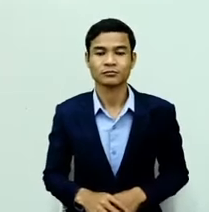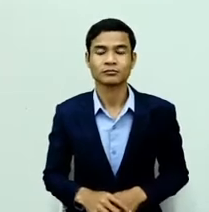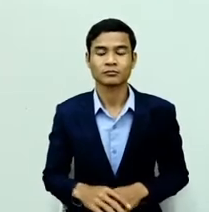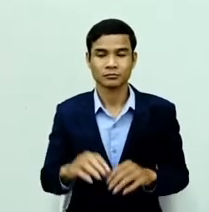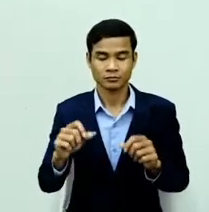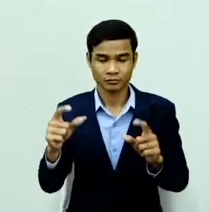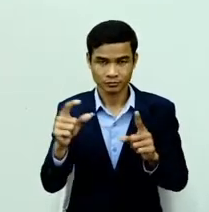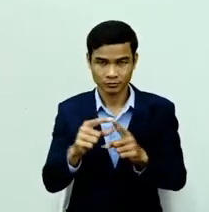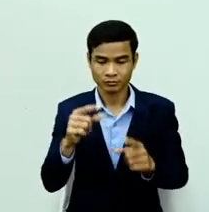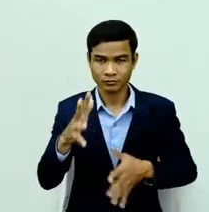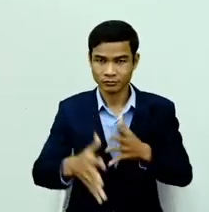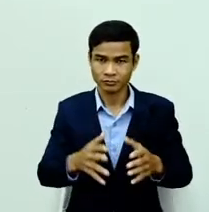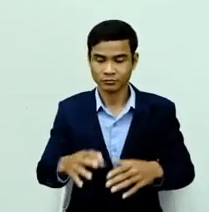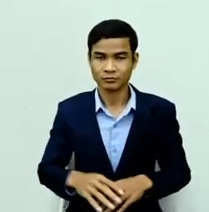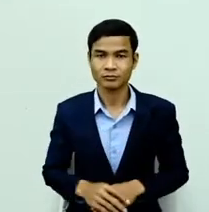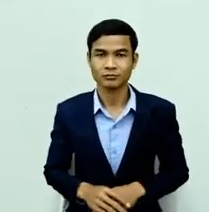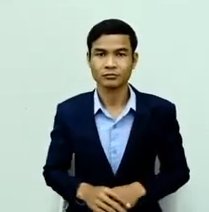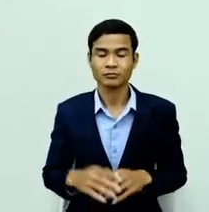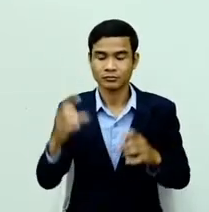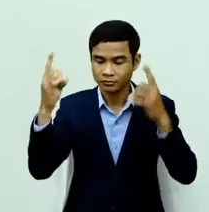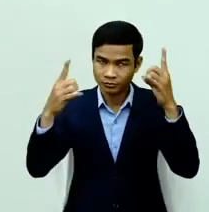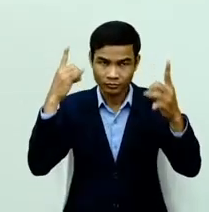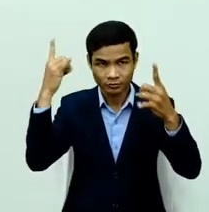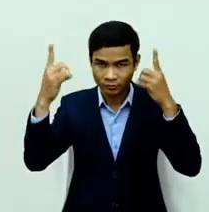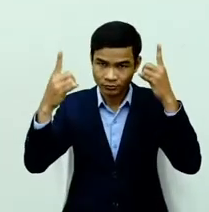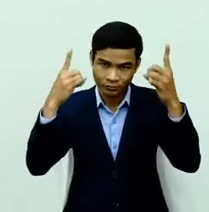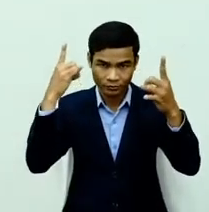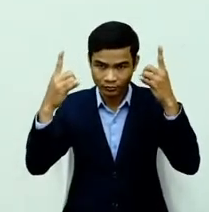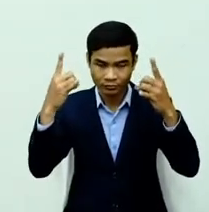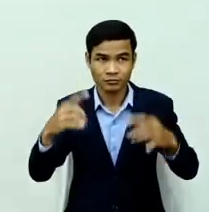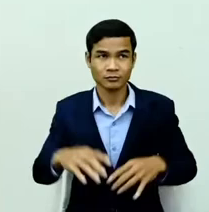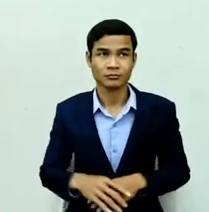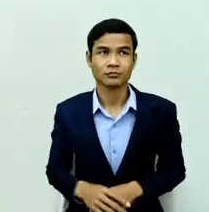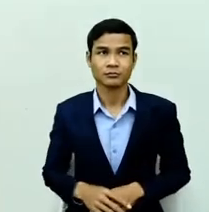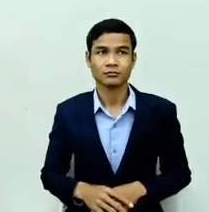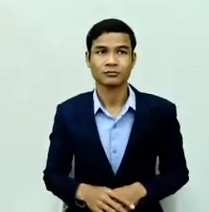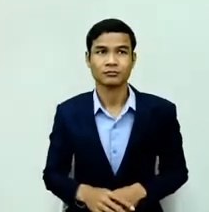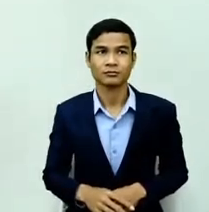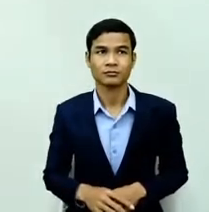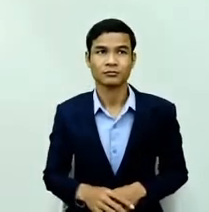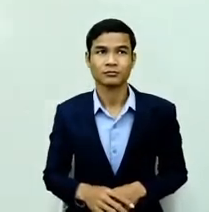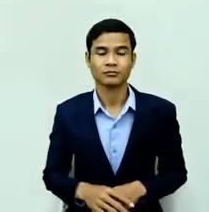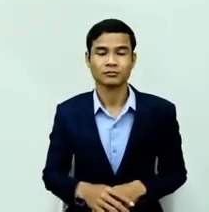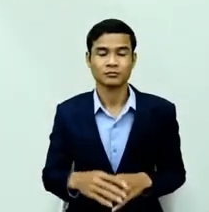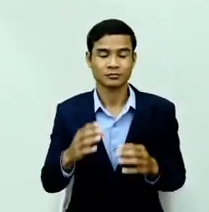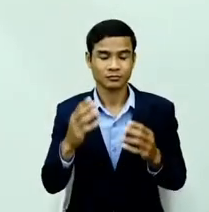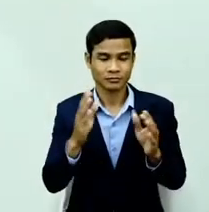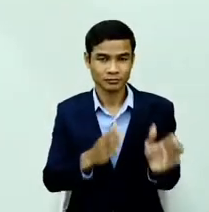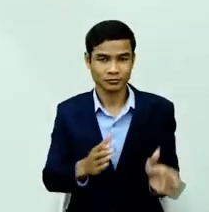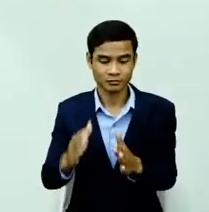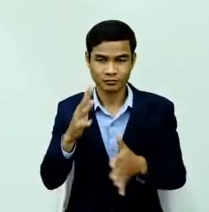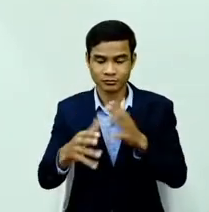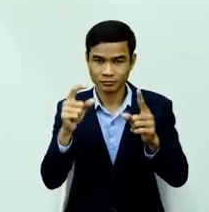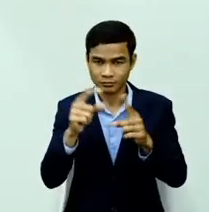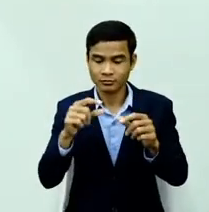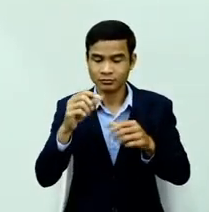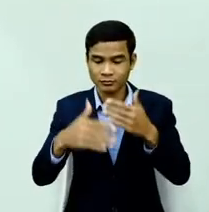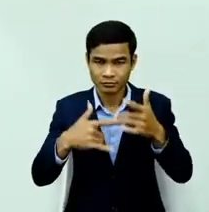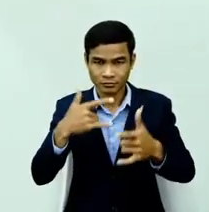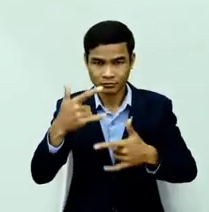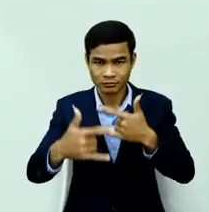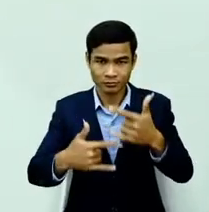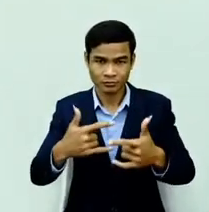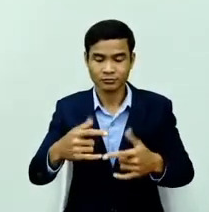chá biết đi ăn thá máu mử chá con mình tên con ta tìm khuôn ăn tiện bần tỏ bần tóm